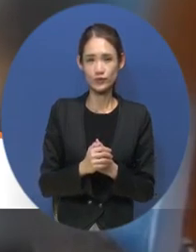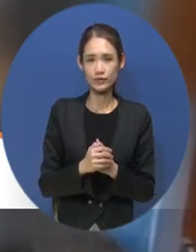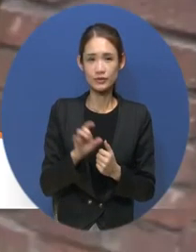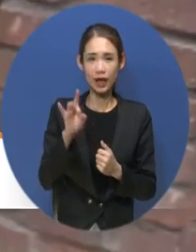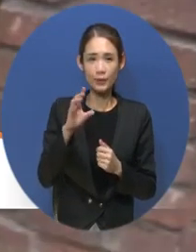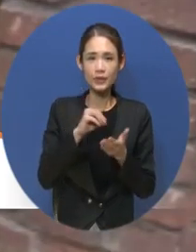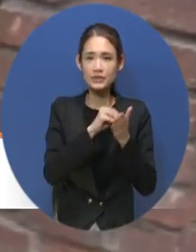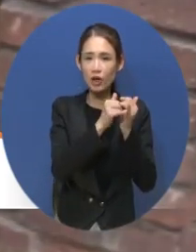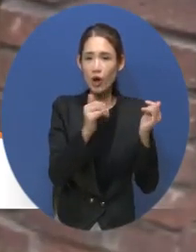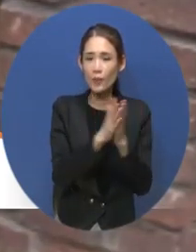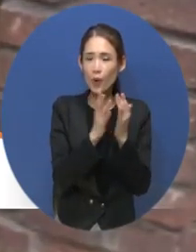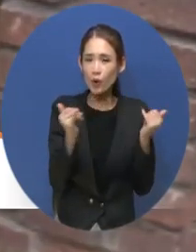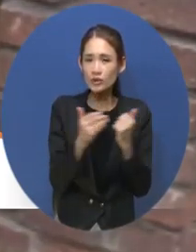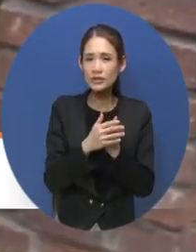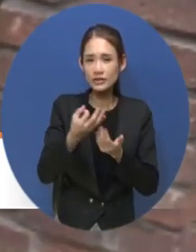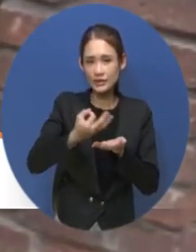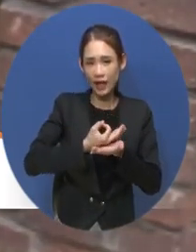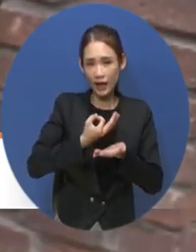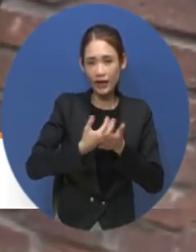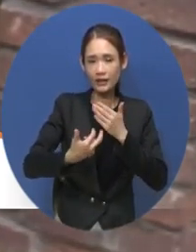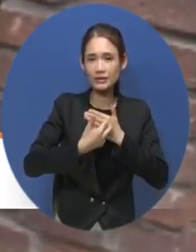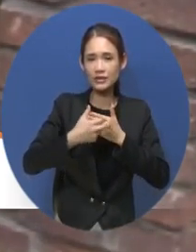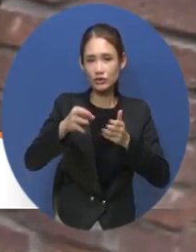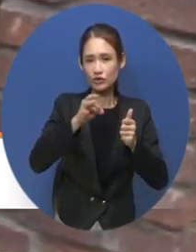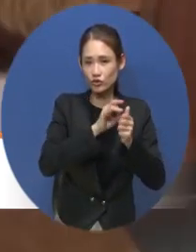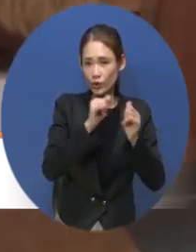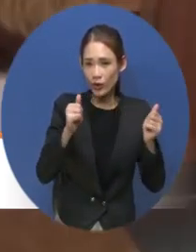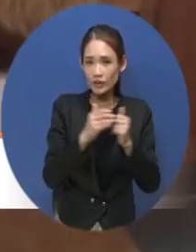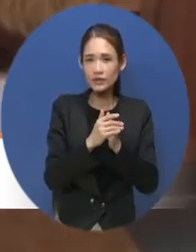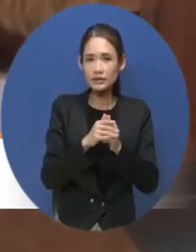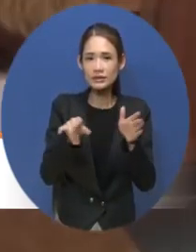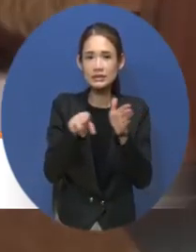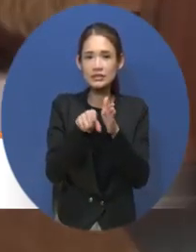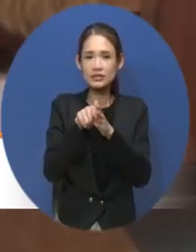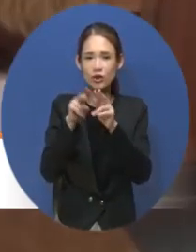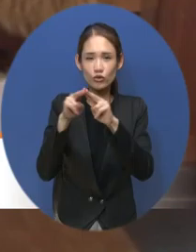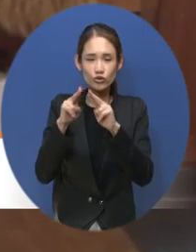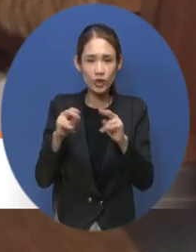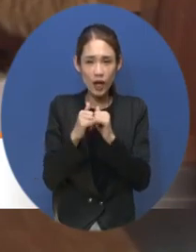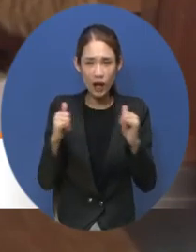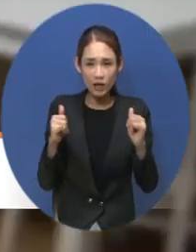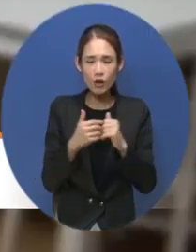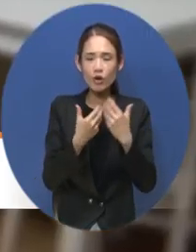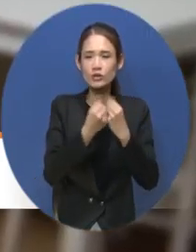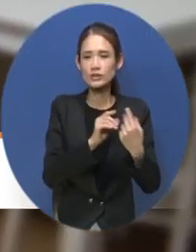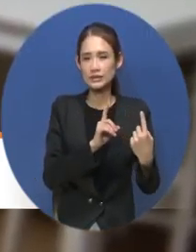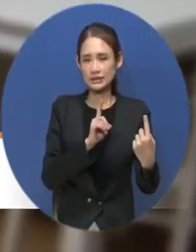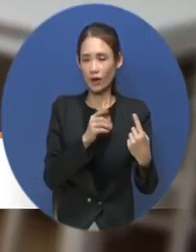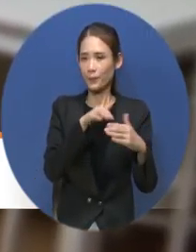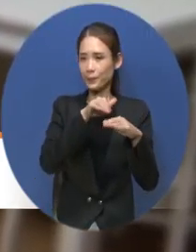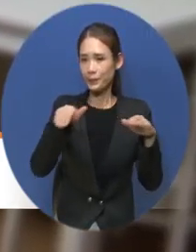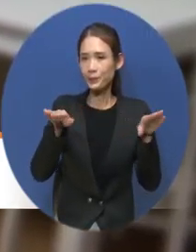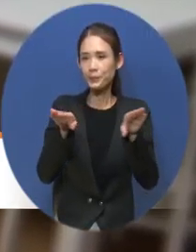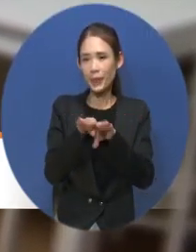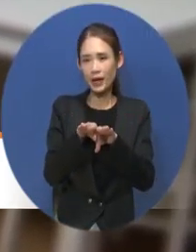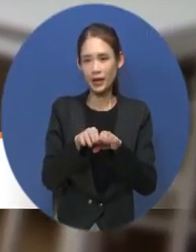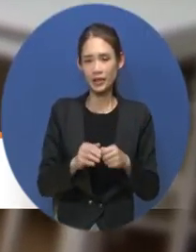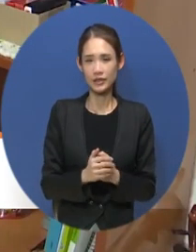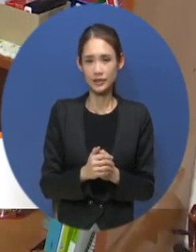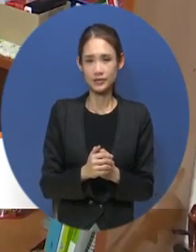다만 신청자 본인이 생계 의료급여 수급자 이거나 신용 유의적인 경우는 신청 대상에서 제외됩니다